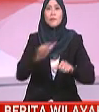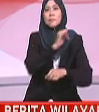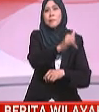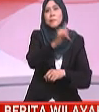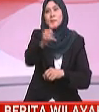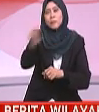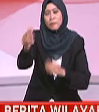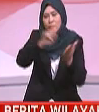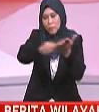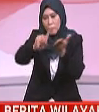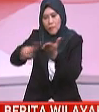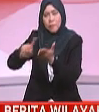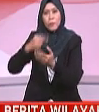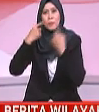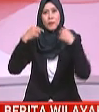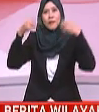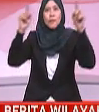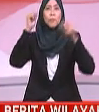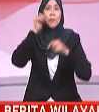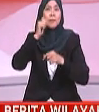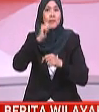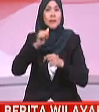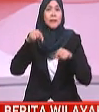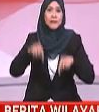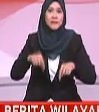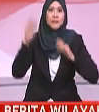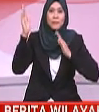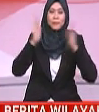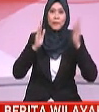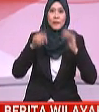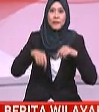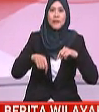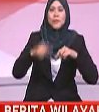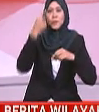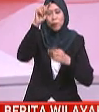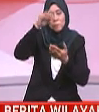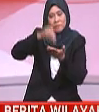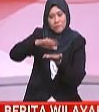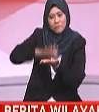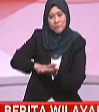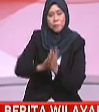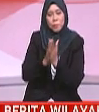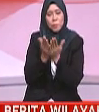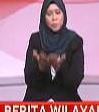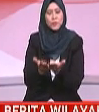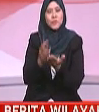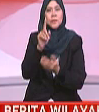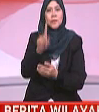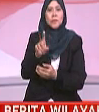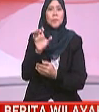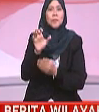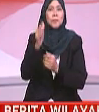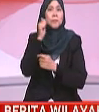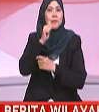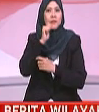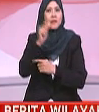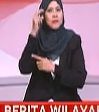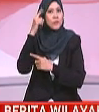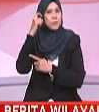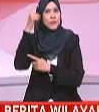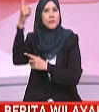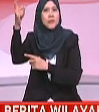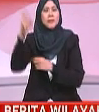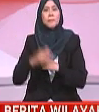mengenal pasti kejayaan wanita di negeri ini untuk didokumentasikan dalam buku 100 Wanita Sumber